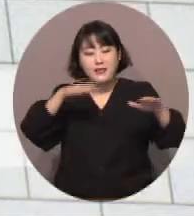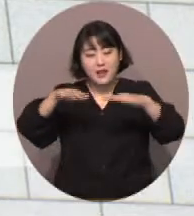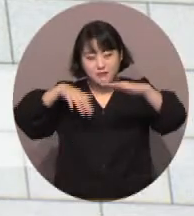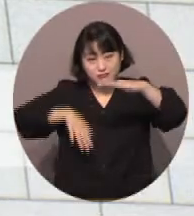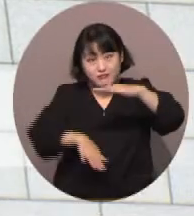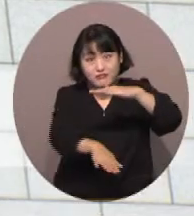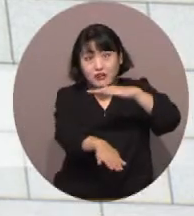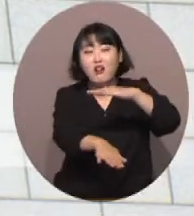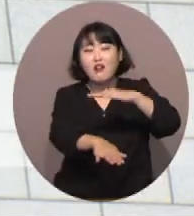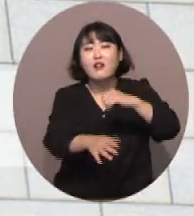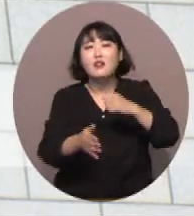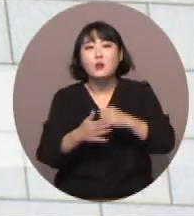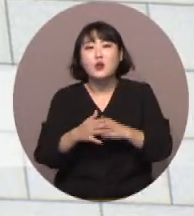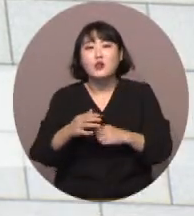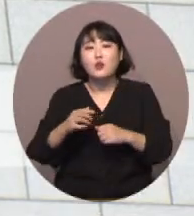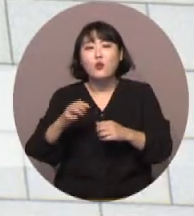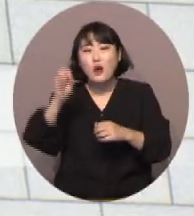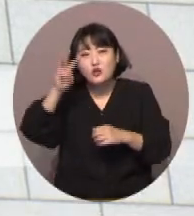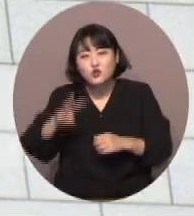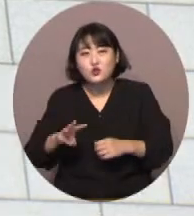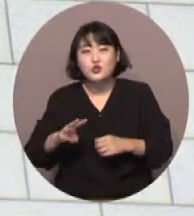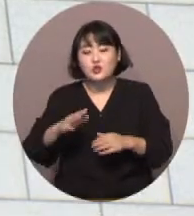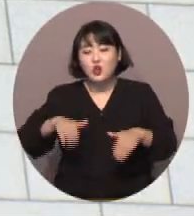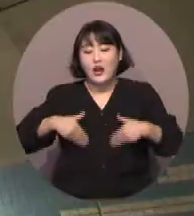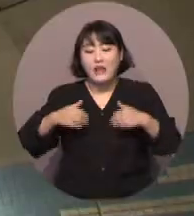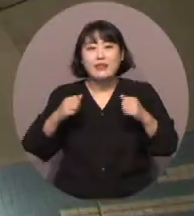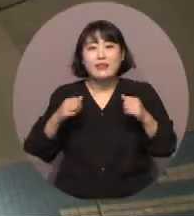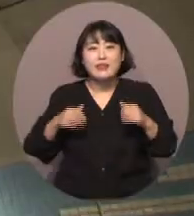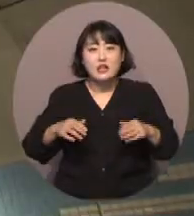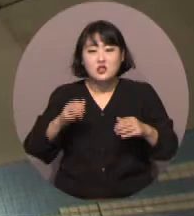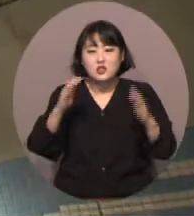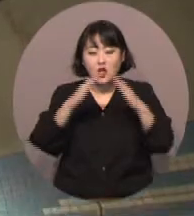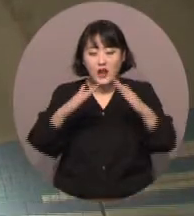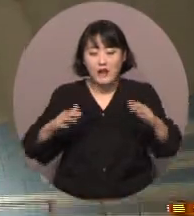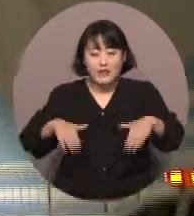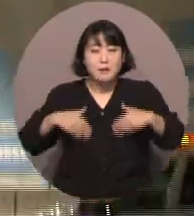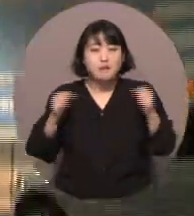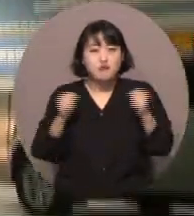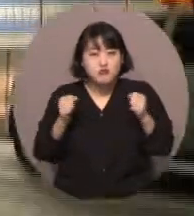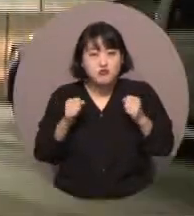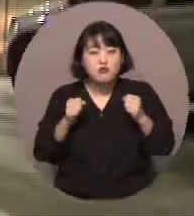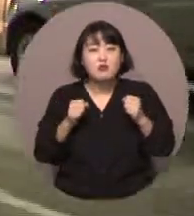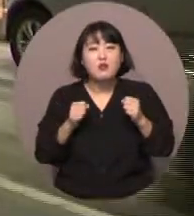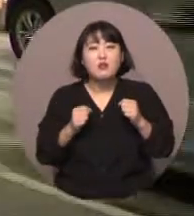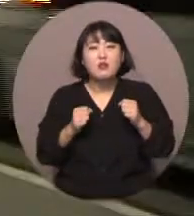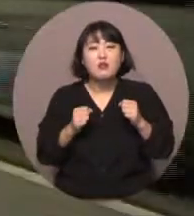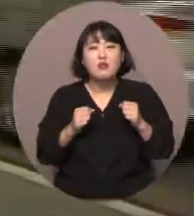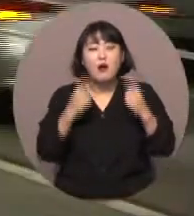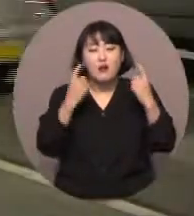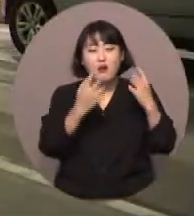광주와 전라남북도 관광객이 지난해보다 60% 이상 증가한 것으로 집계됐습니다